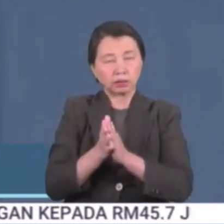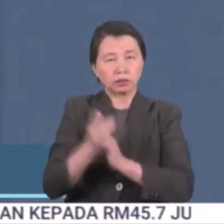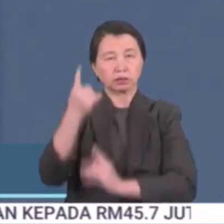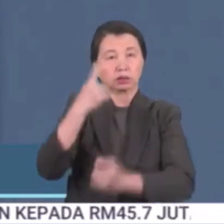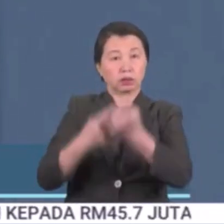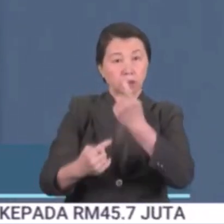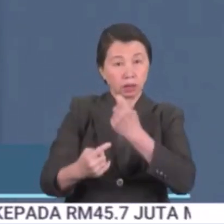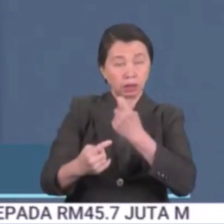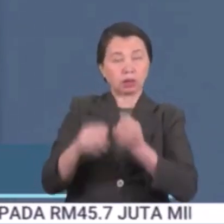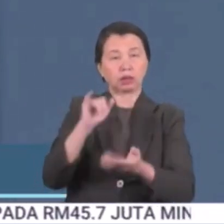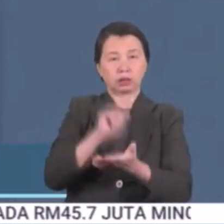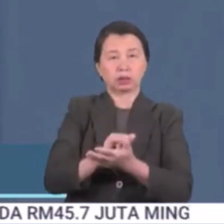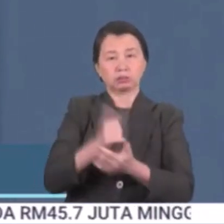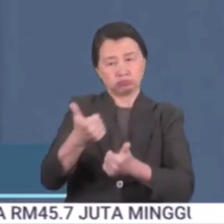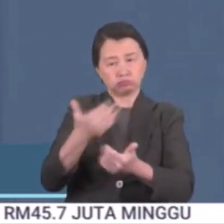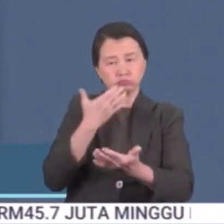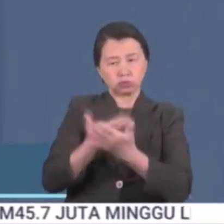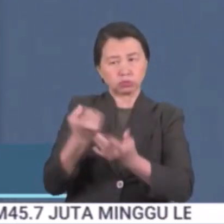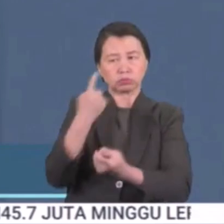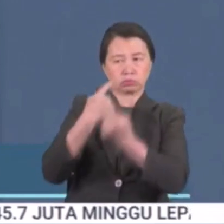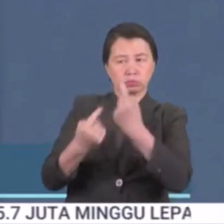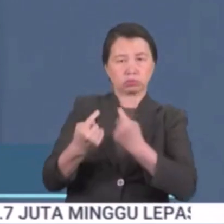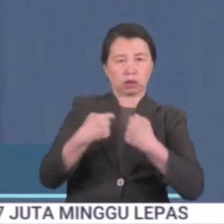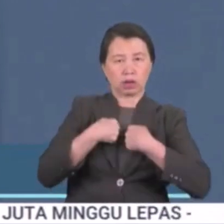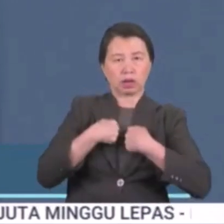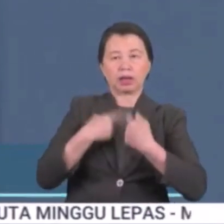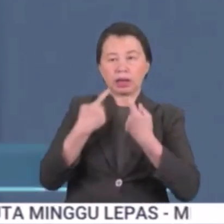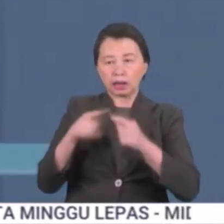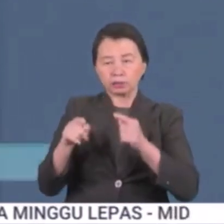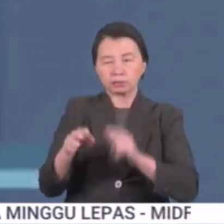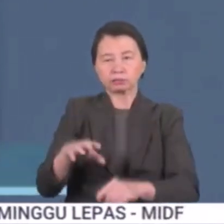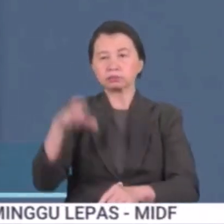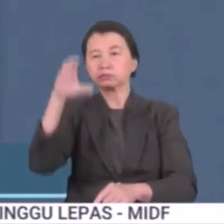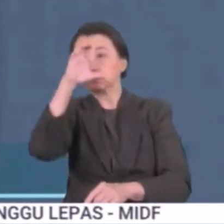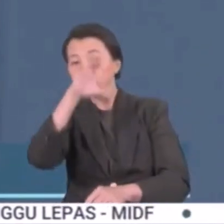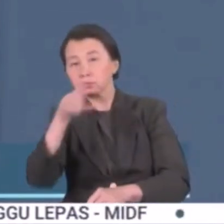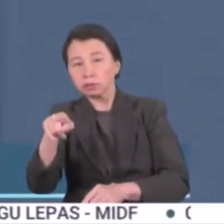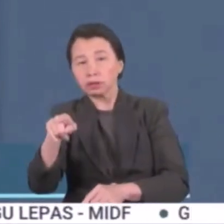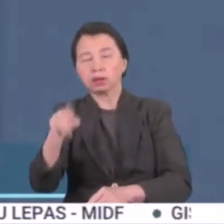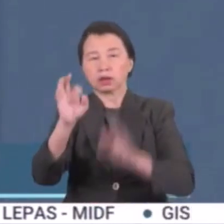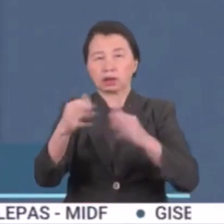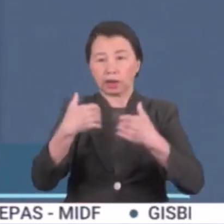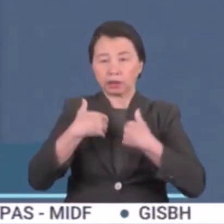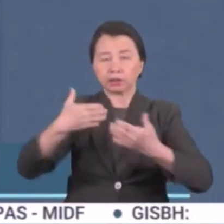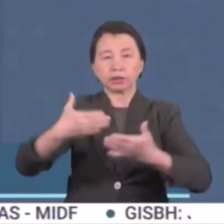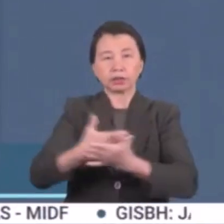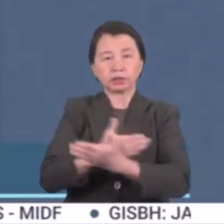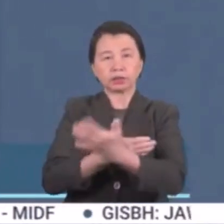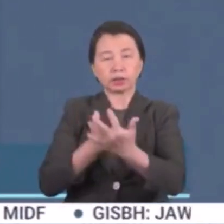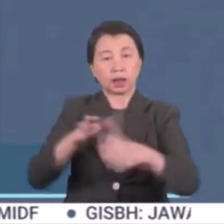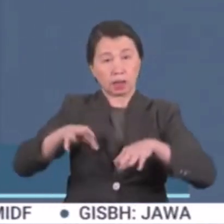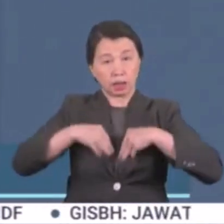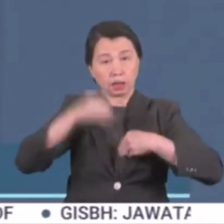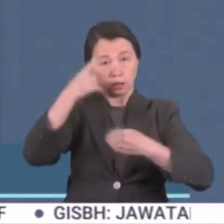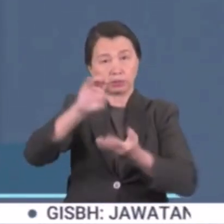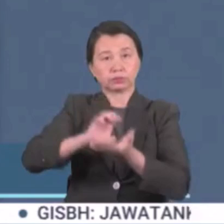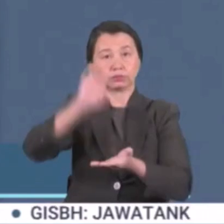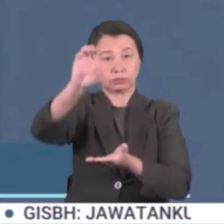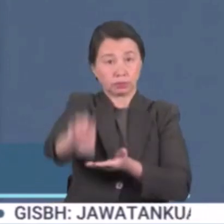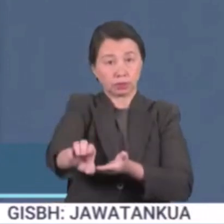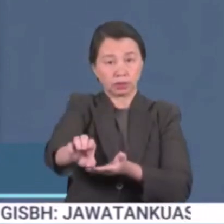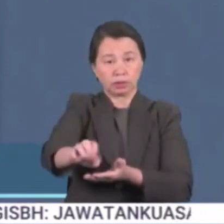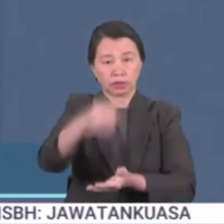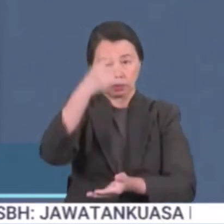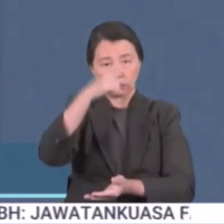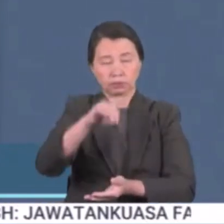question. I think that's a good question. I've been asking them to track, and then we've got new sectors as well for investment. I